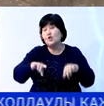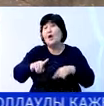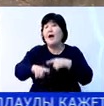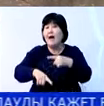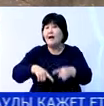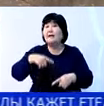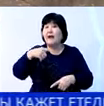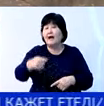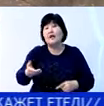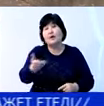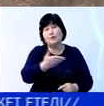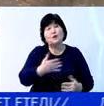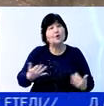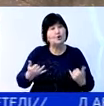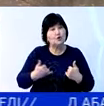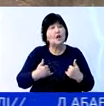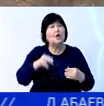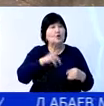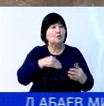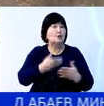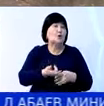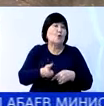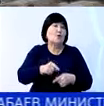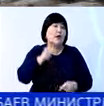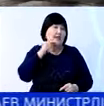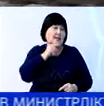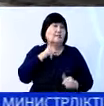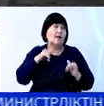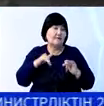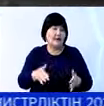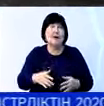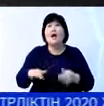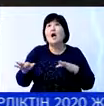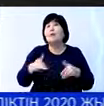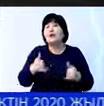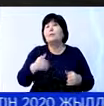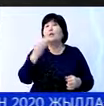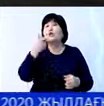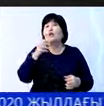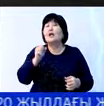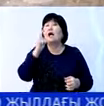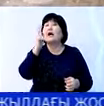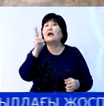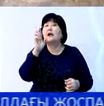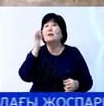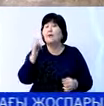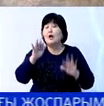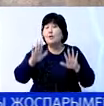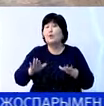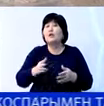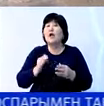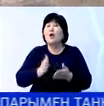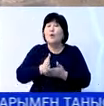қарай біз үшін де жұмыс жасауға өте тиімді формат. Шара барысында Шұғыла мен Кіби мөлтек ауданы тұсындағы